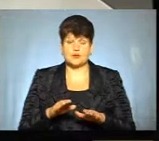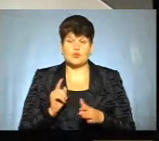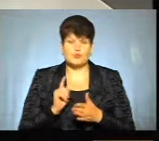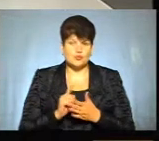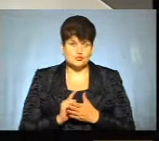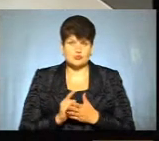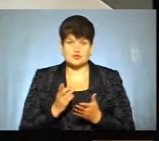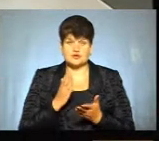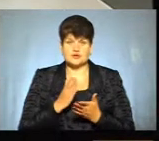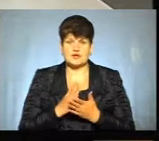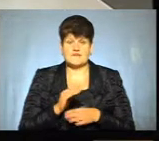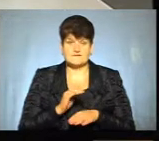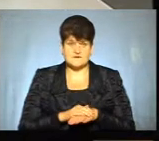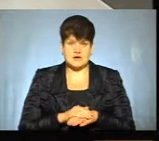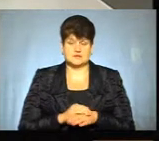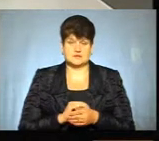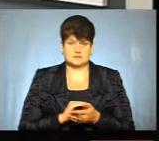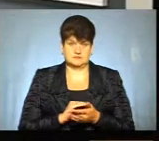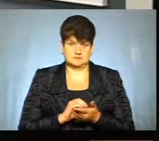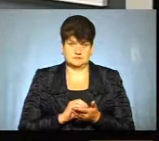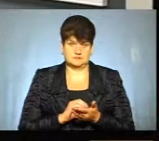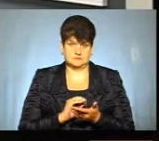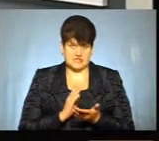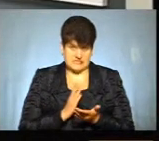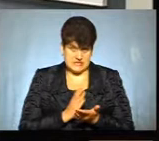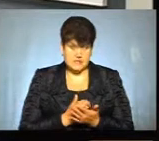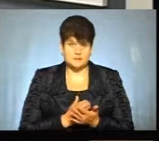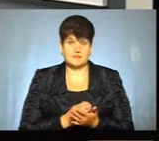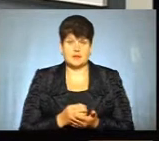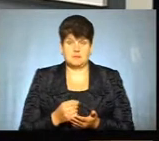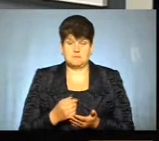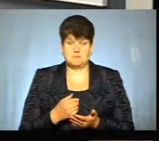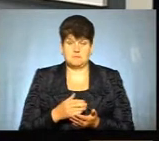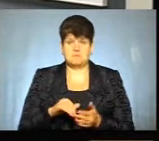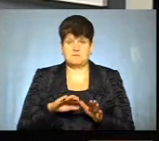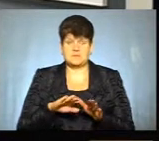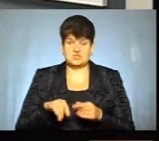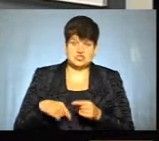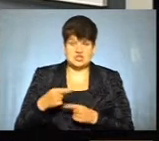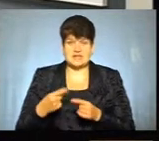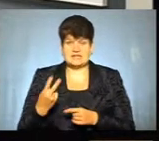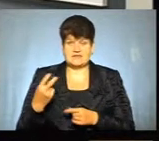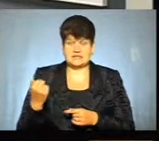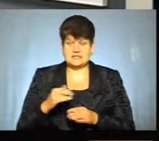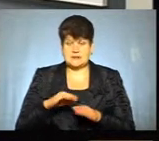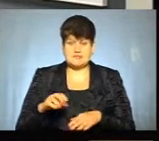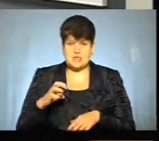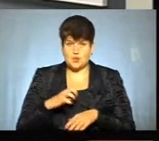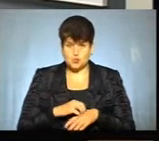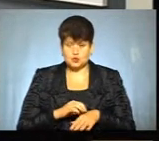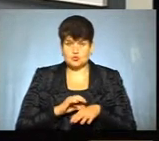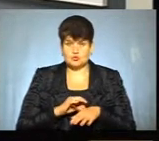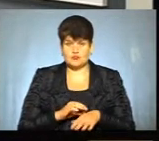обов'язково, якщо в нас є такі факти зафіксовані, ми через 2 тижні після укусу